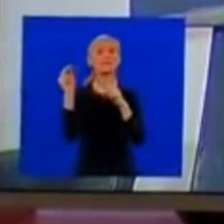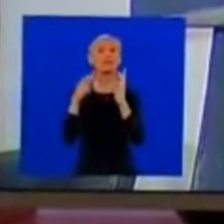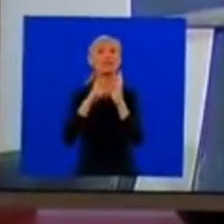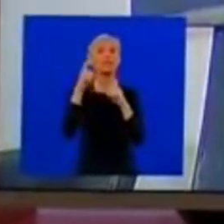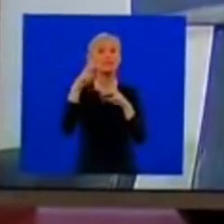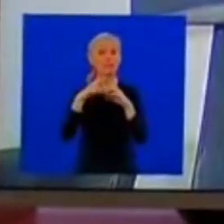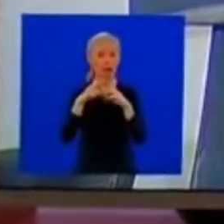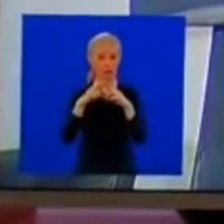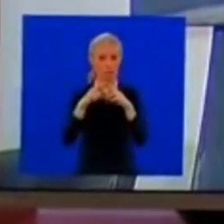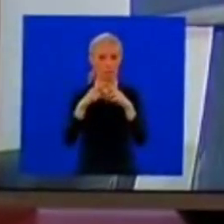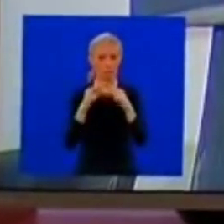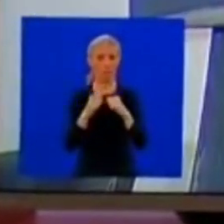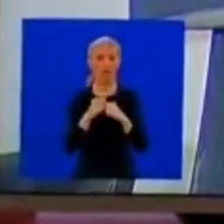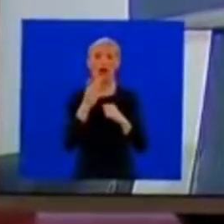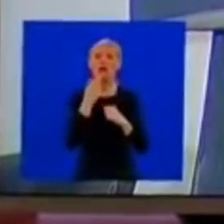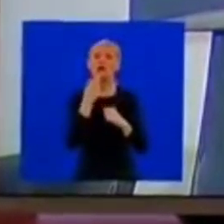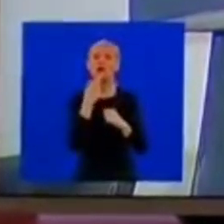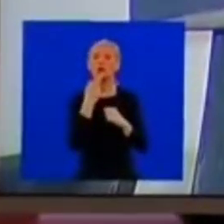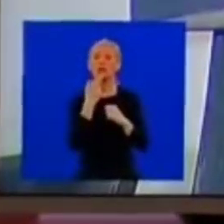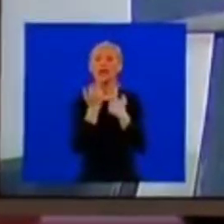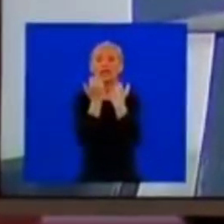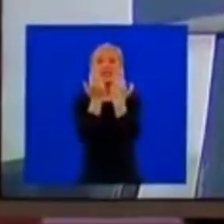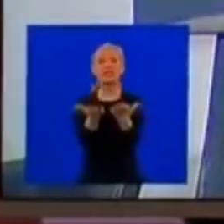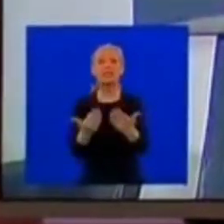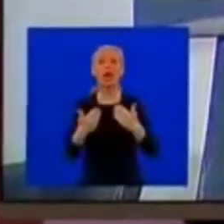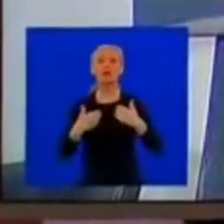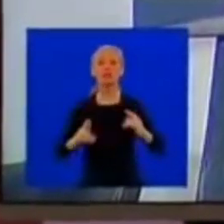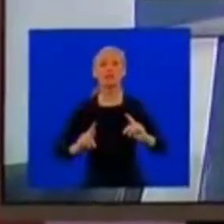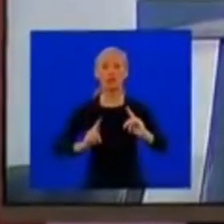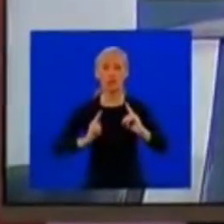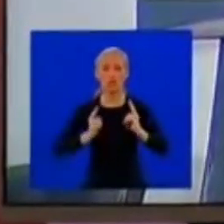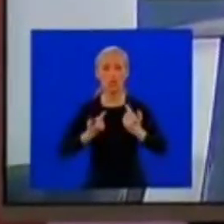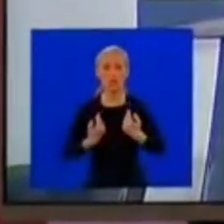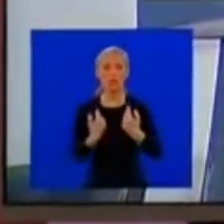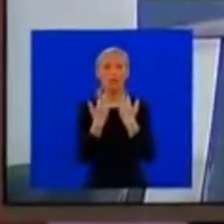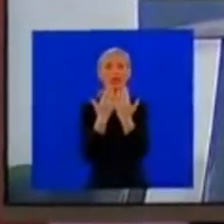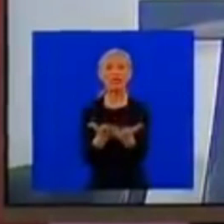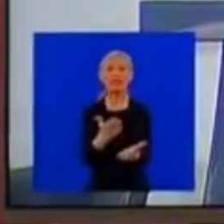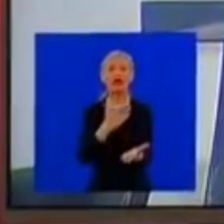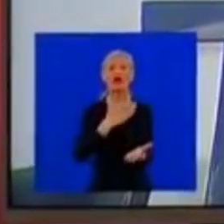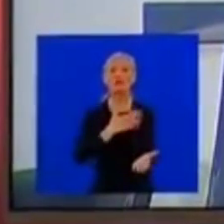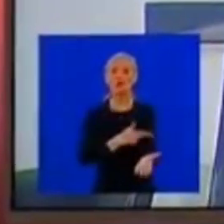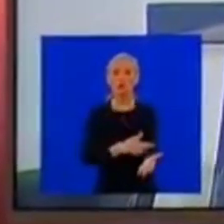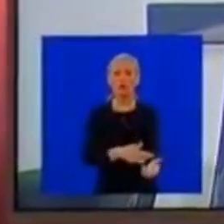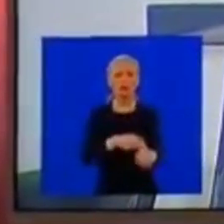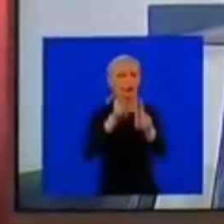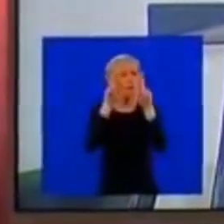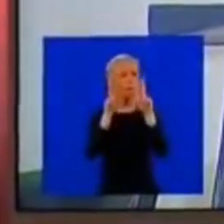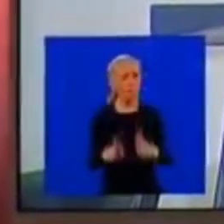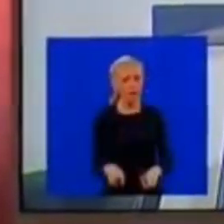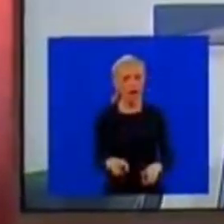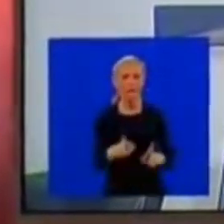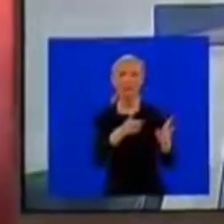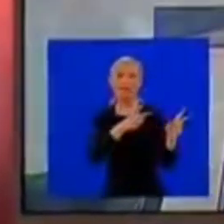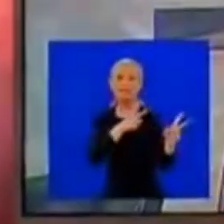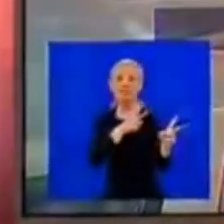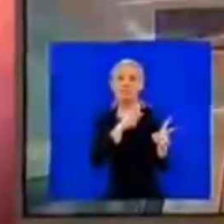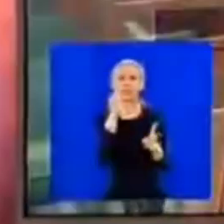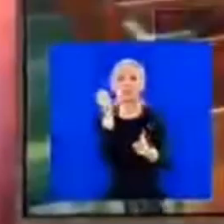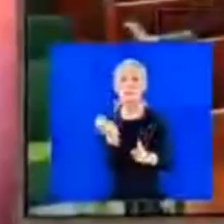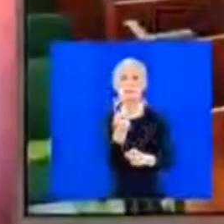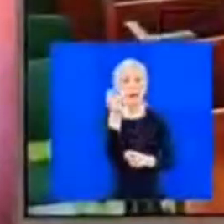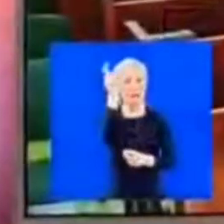Stepinca, koji je položio svoj život i dao svoju krv kao pravi istinski pastir, štiteći svoje